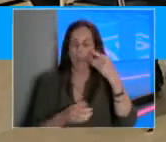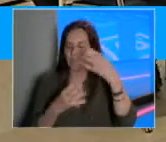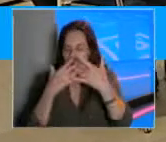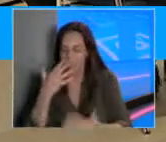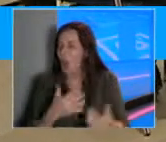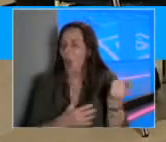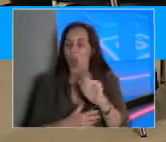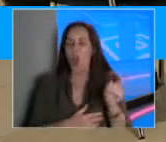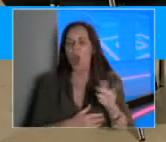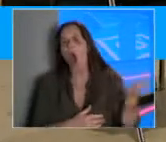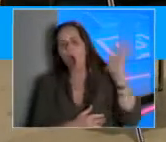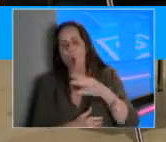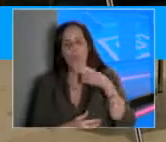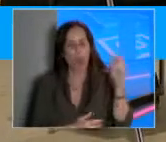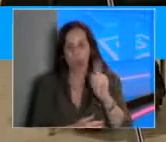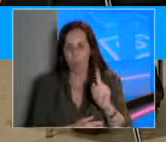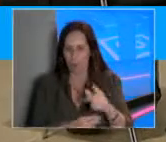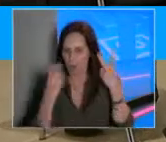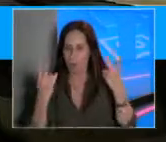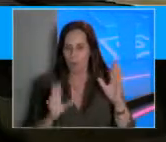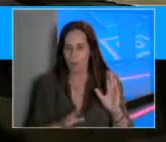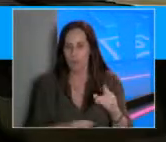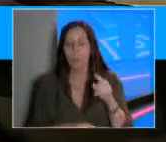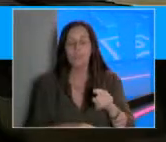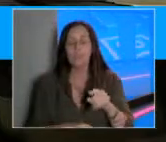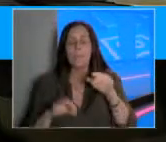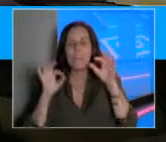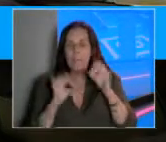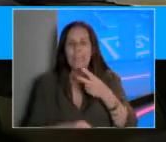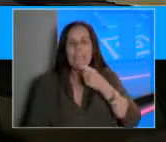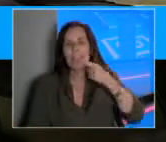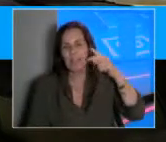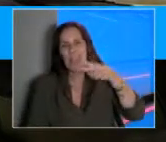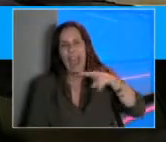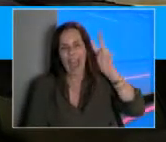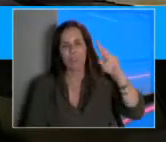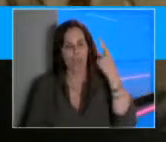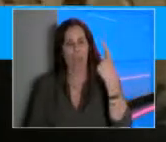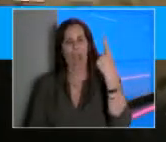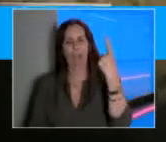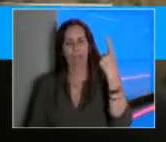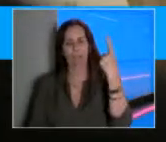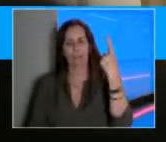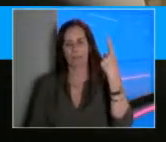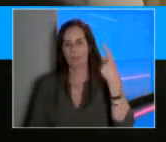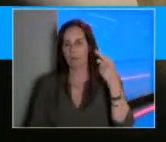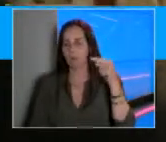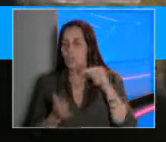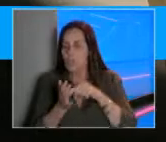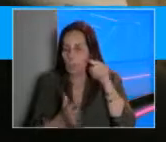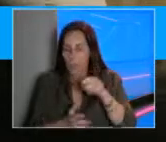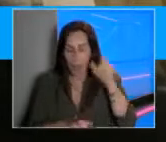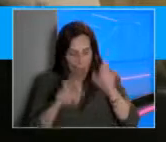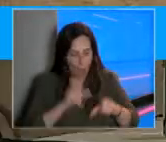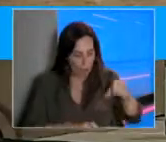רבות, לא מדובר בעוד הבטחה, אפילו משמעותית מאוד. כן. מדובר בהתחייבות יסוד אחת ביחידה, שלאורה